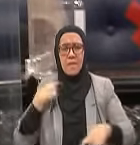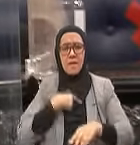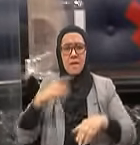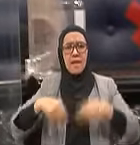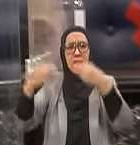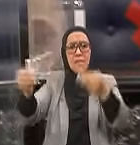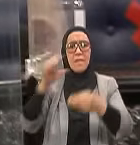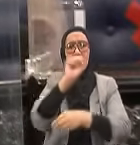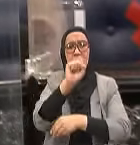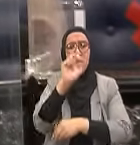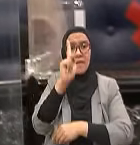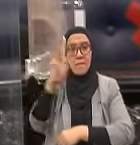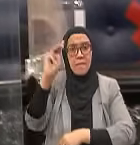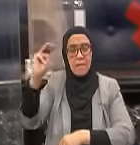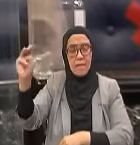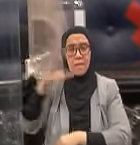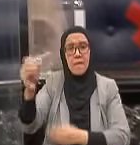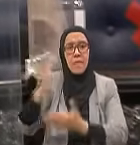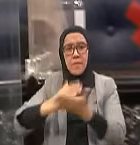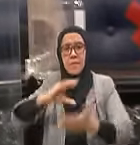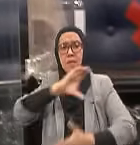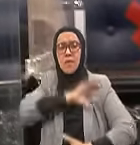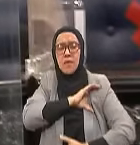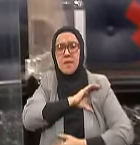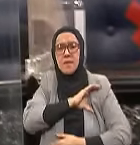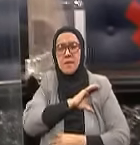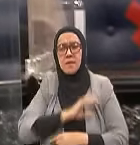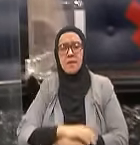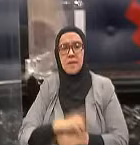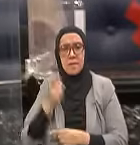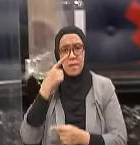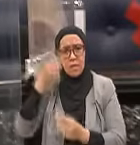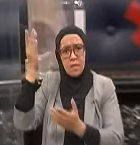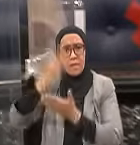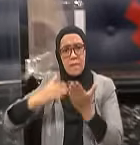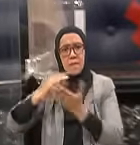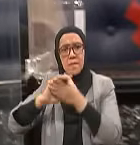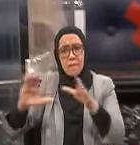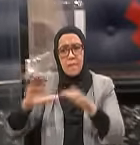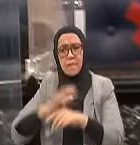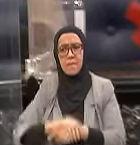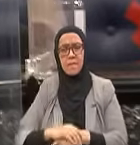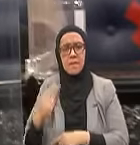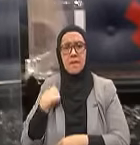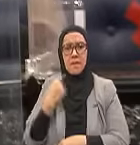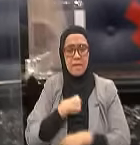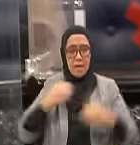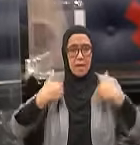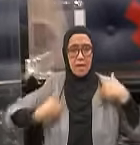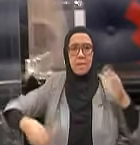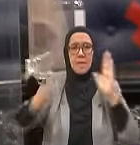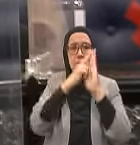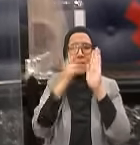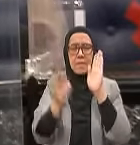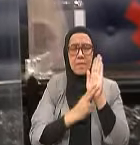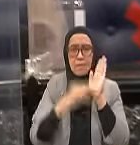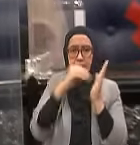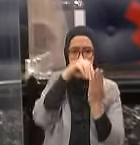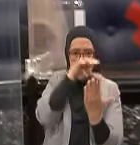dps-gm dan tak tulis adhesi sangat kedua kita punyai Tunjukkan renang